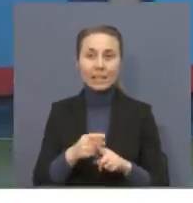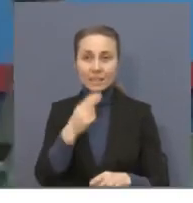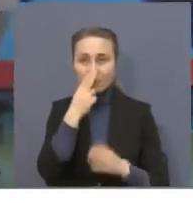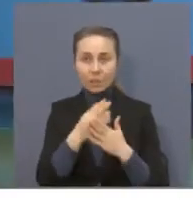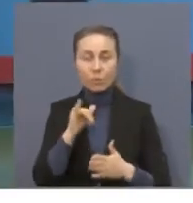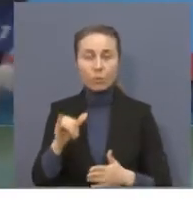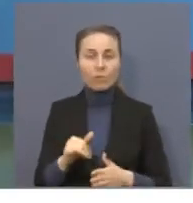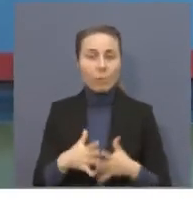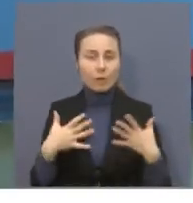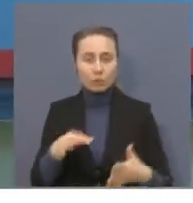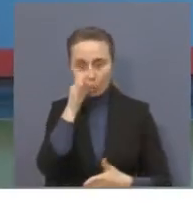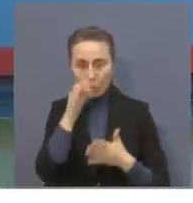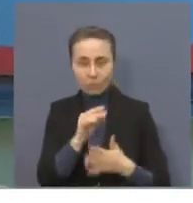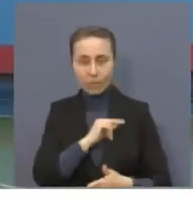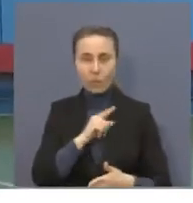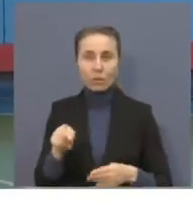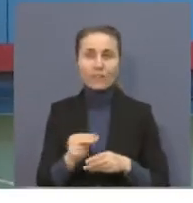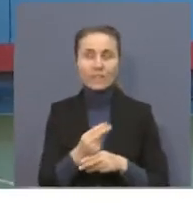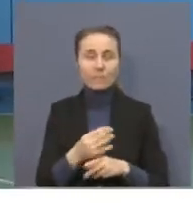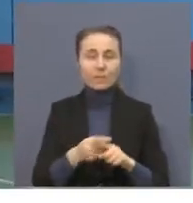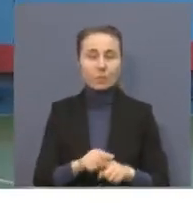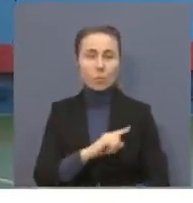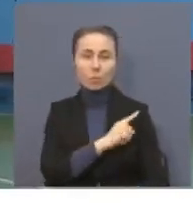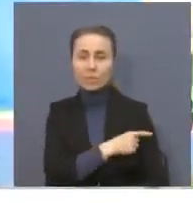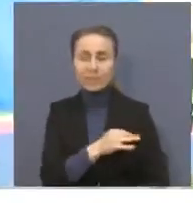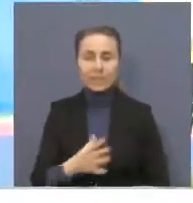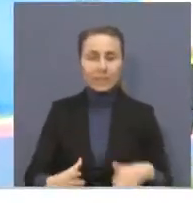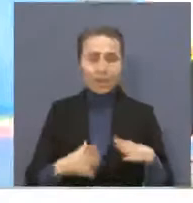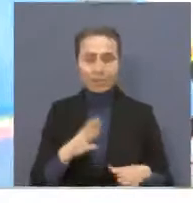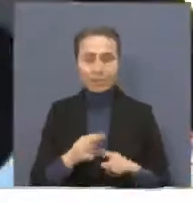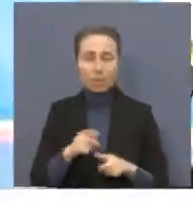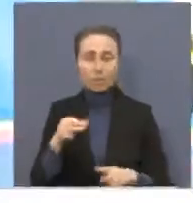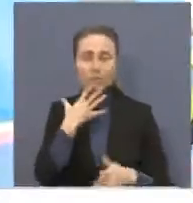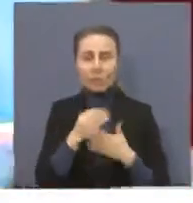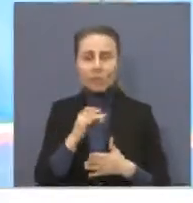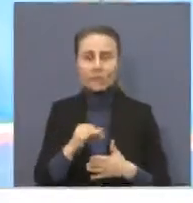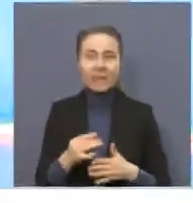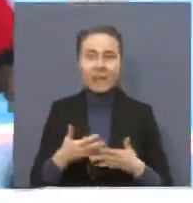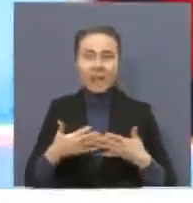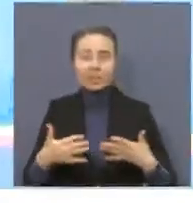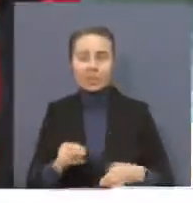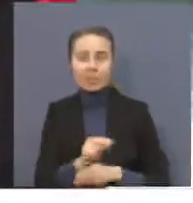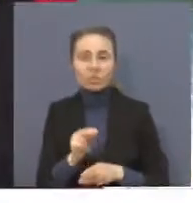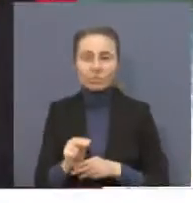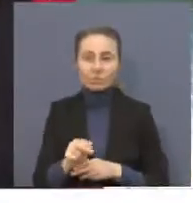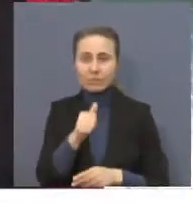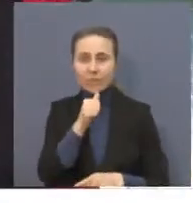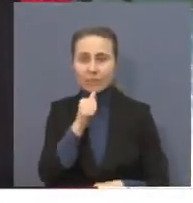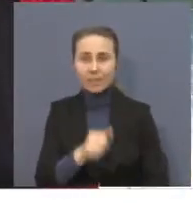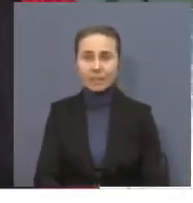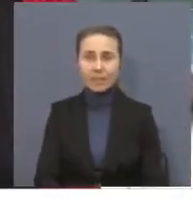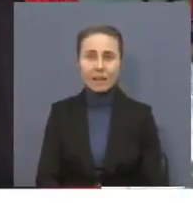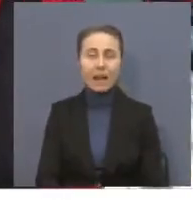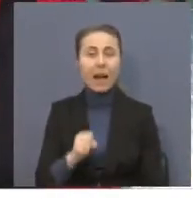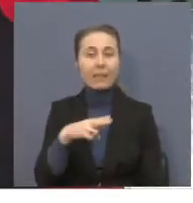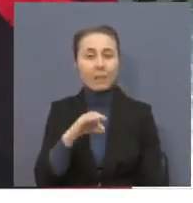это, у него огромный опыт работы. Он воспитывался у сильных тренеров. В своем арсенале Балжан использует различные приемы. Адаптировались к